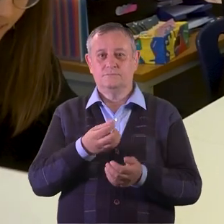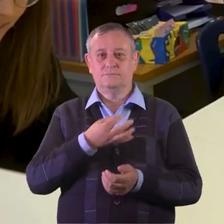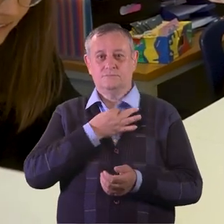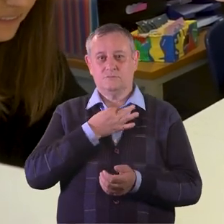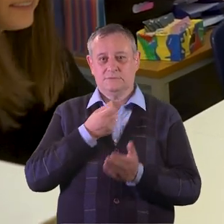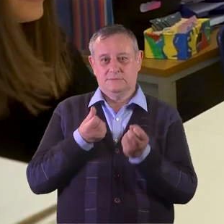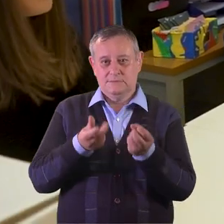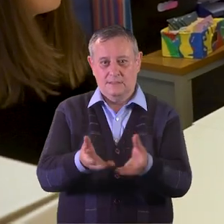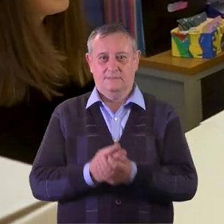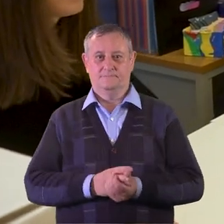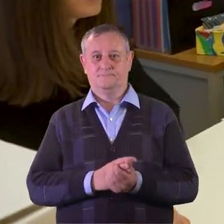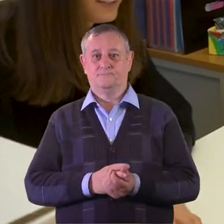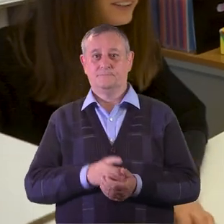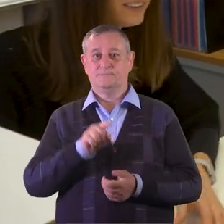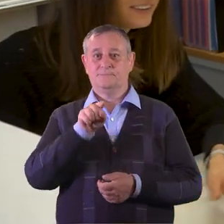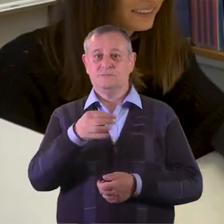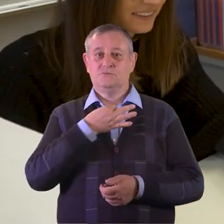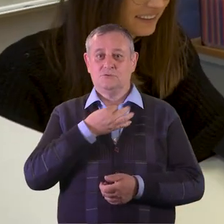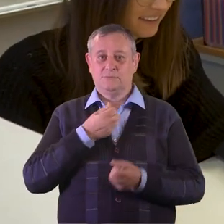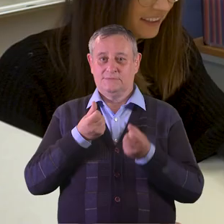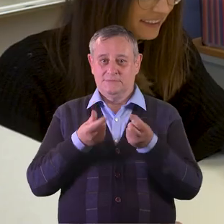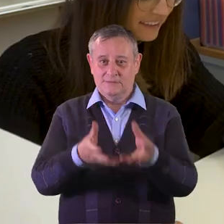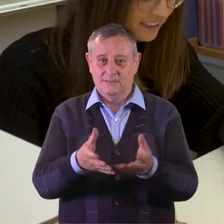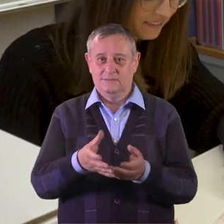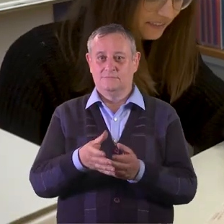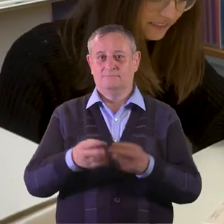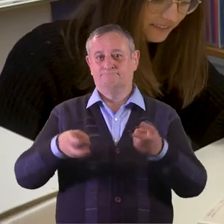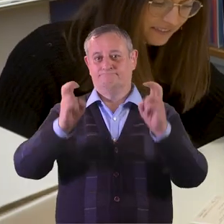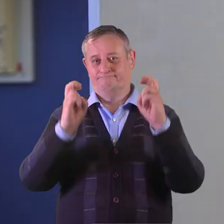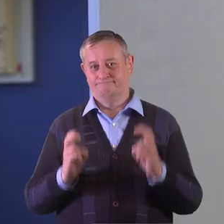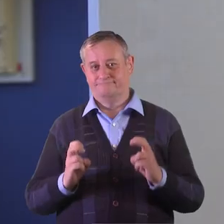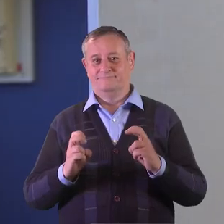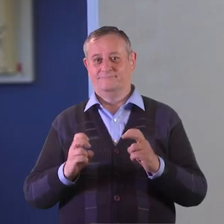stimmzählerinnen und stimmzähler sitzen hinter einem Tisch